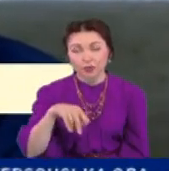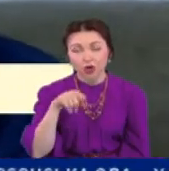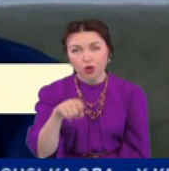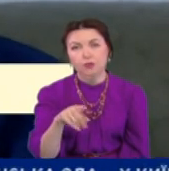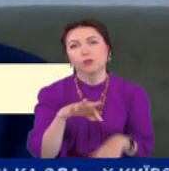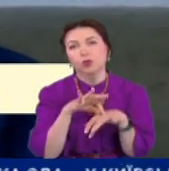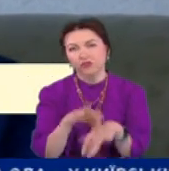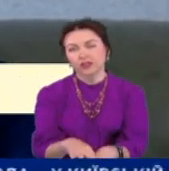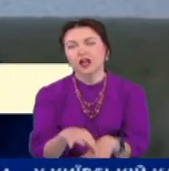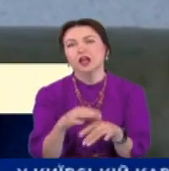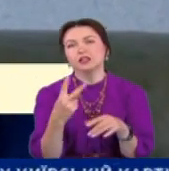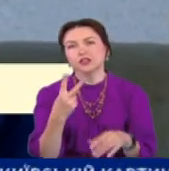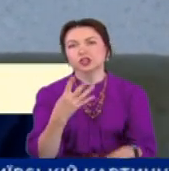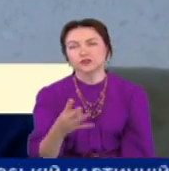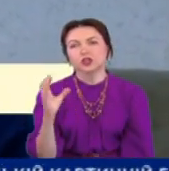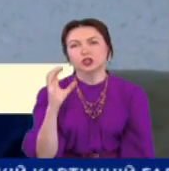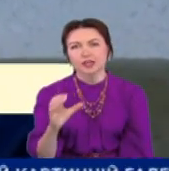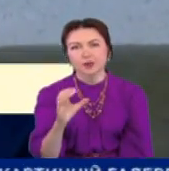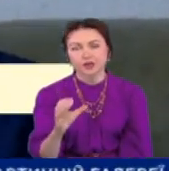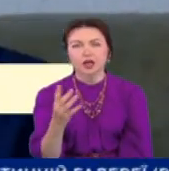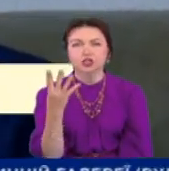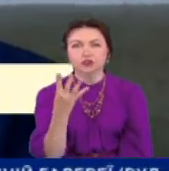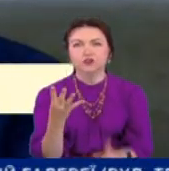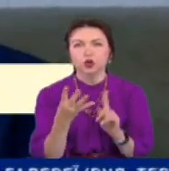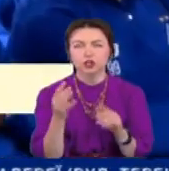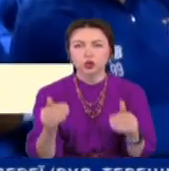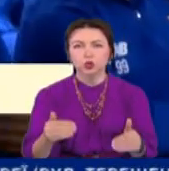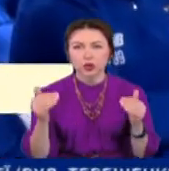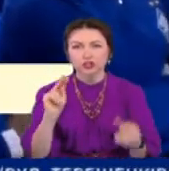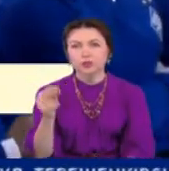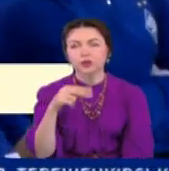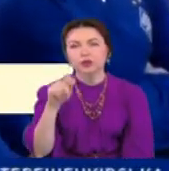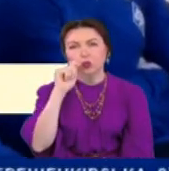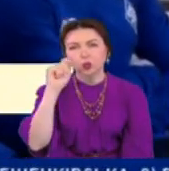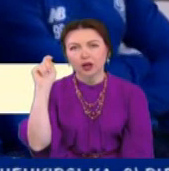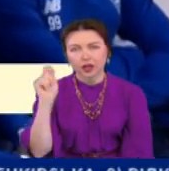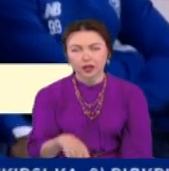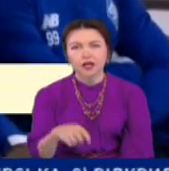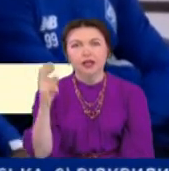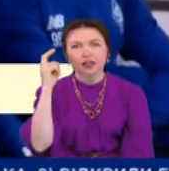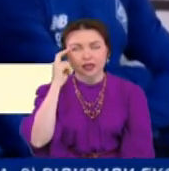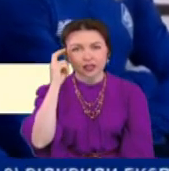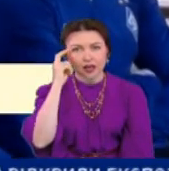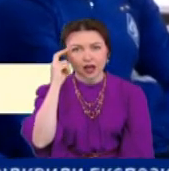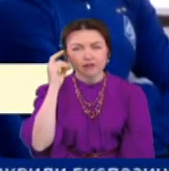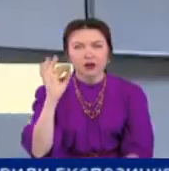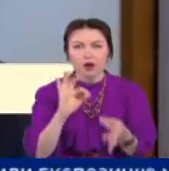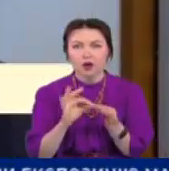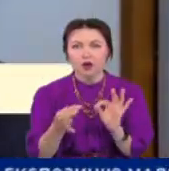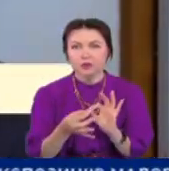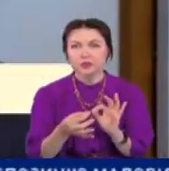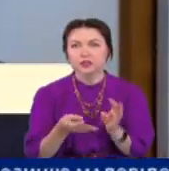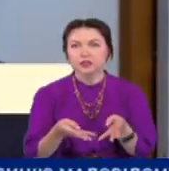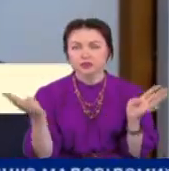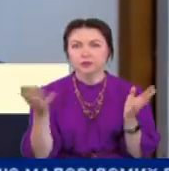проведе 24 серпня в рамках 4-го туру чемпіонату України. Кияни на НСК «Олімпійський» приймуть «Олімпік».